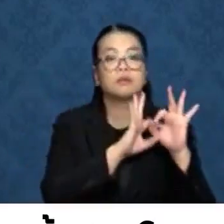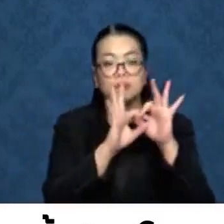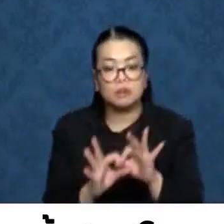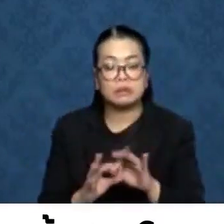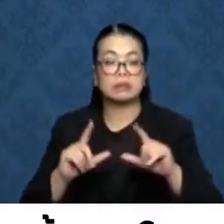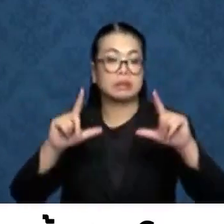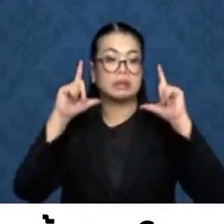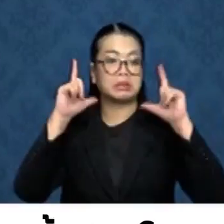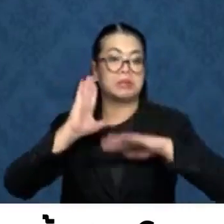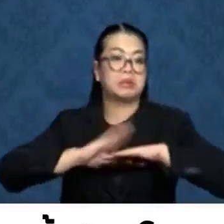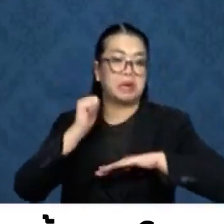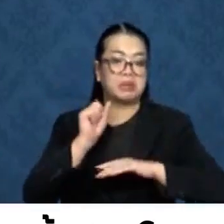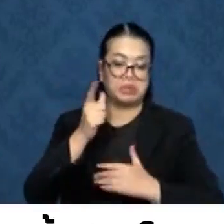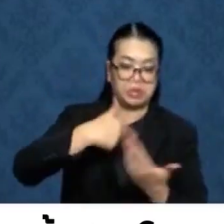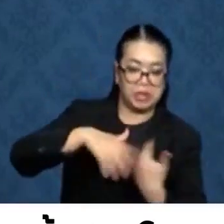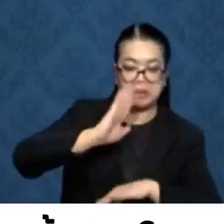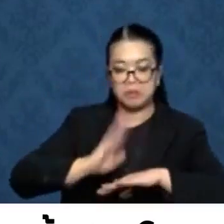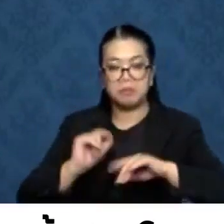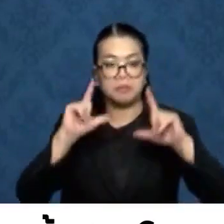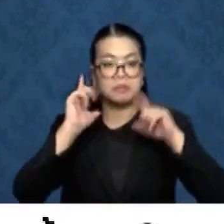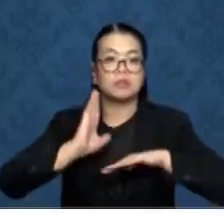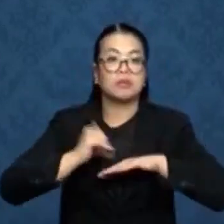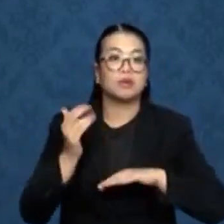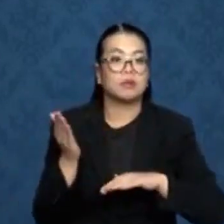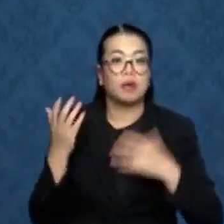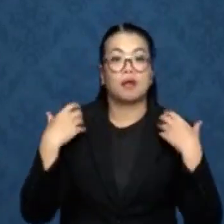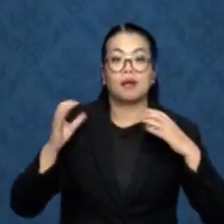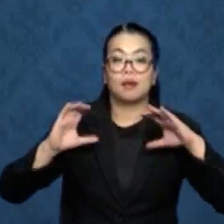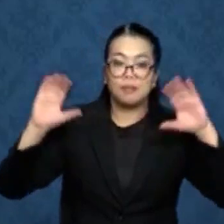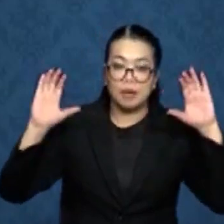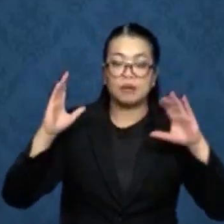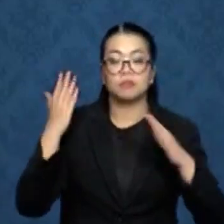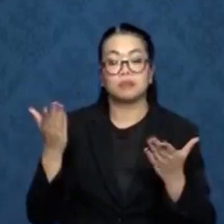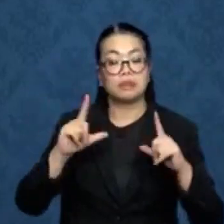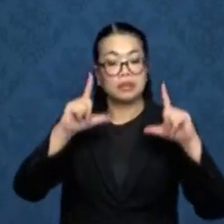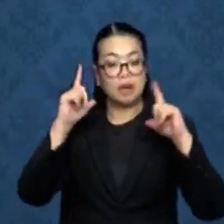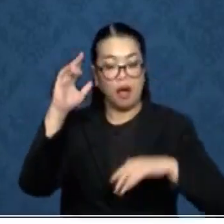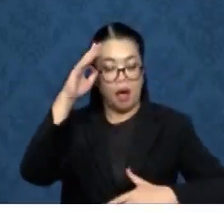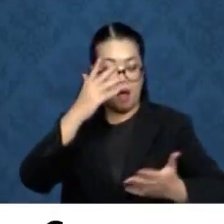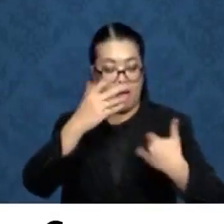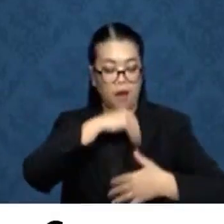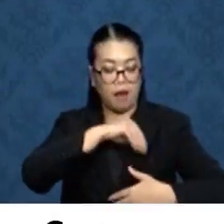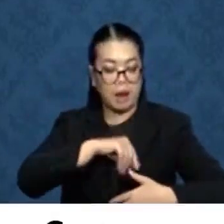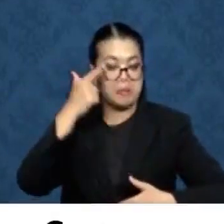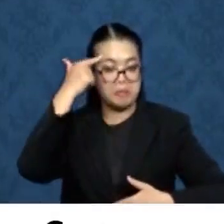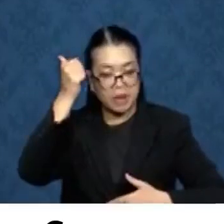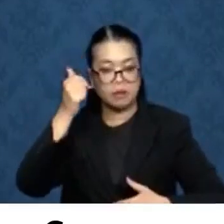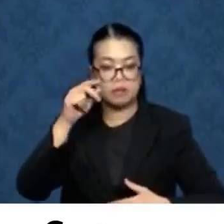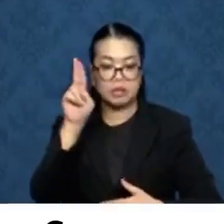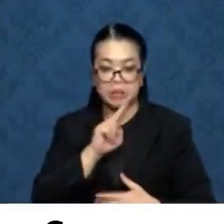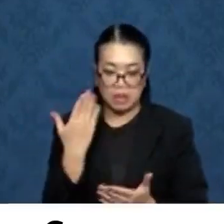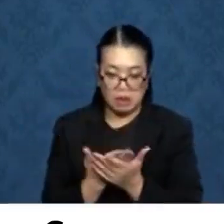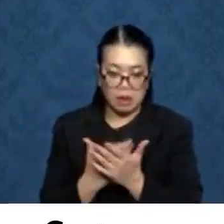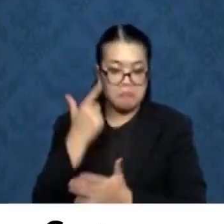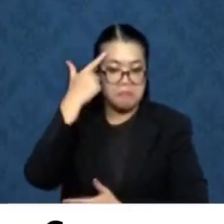เงินในกองทุนเพิ่มขีดความสามารถ100,000ล้านอันเนี้ยจะใช้อยู่ในร่างพรบงบไม่ได้ไปกู้